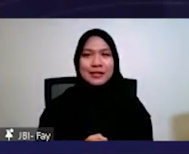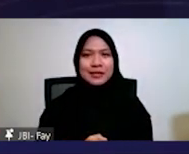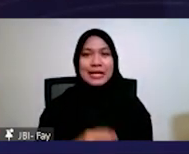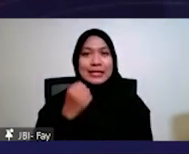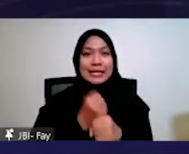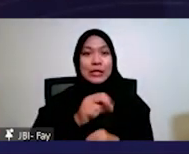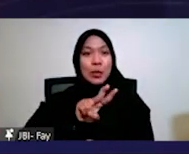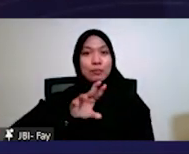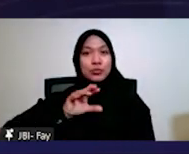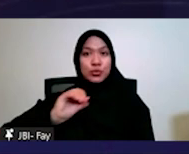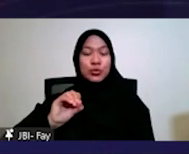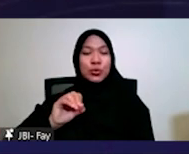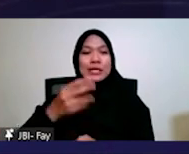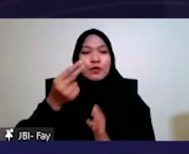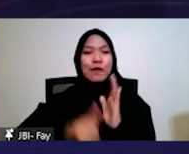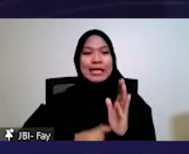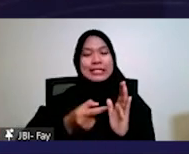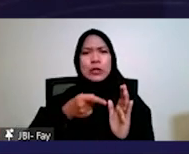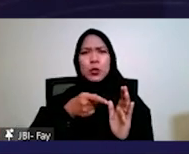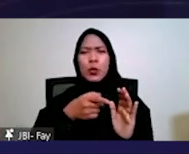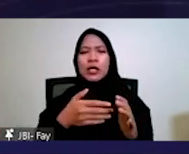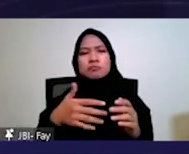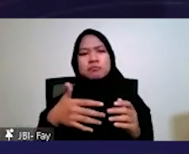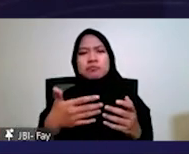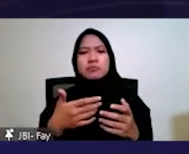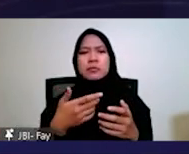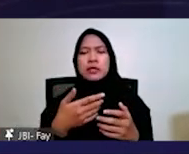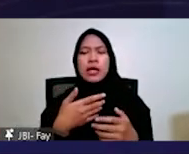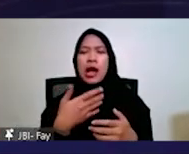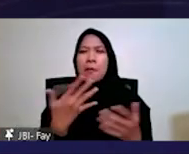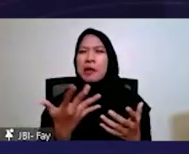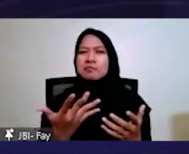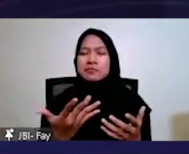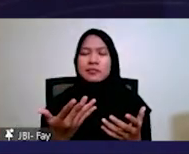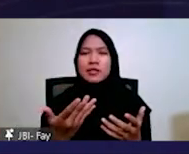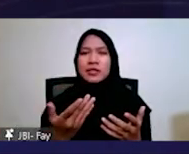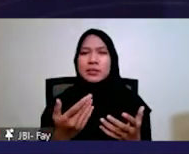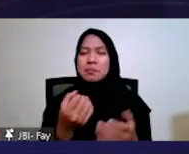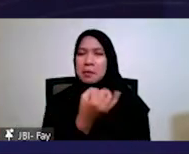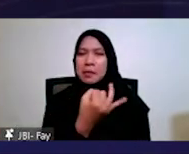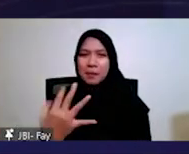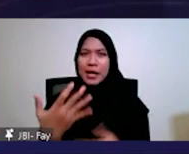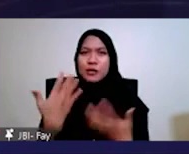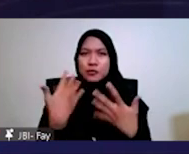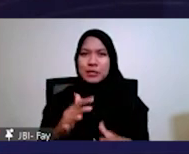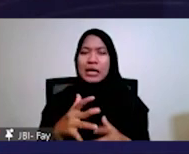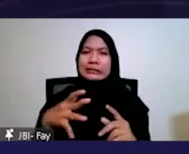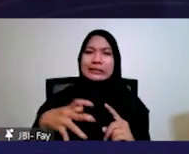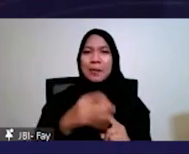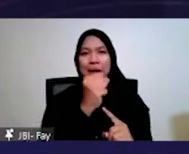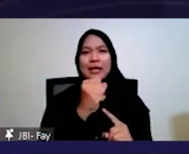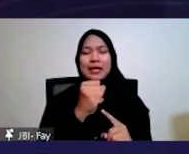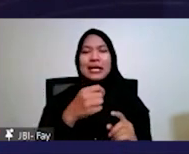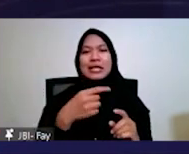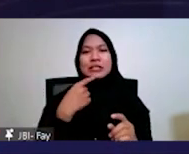g20 final Strike itu saja ini sebagai beberapa yang sudah kita capai dalam